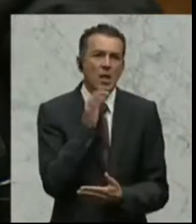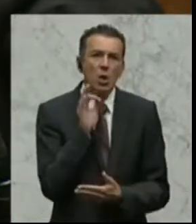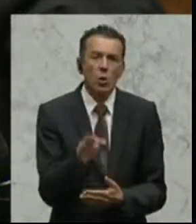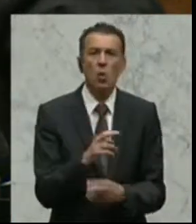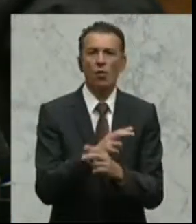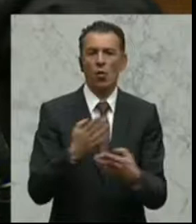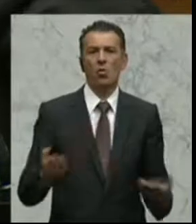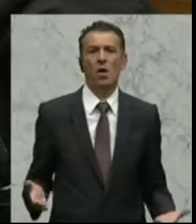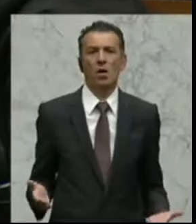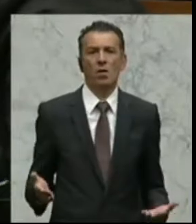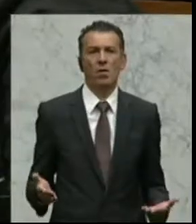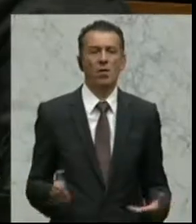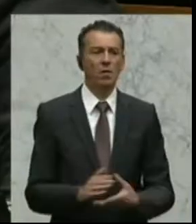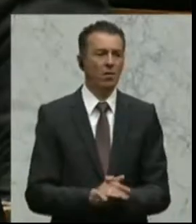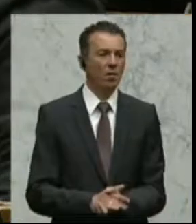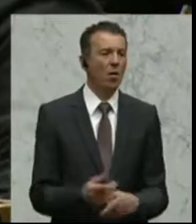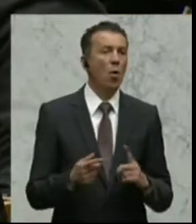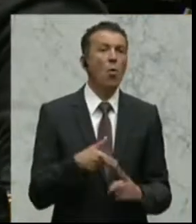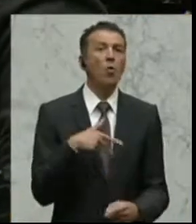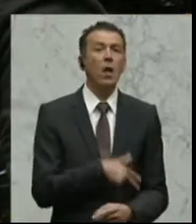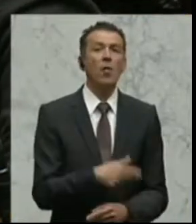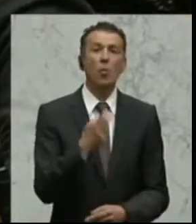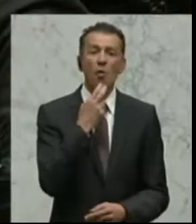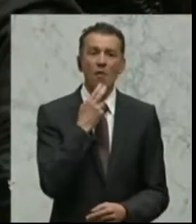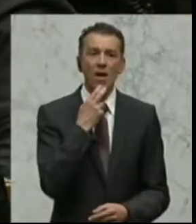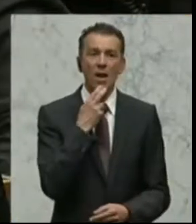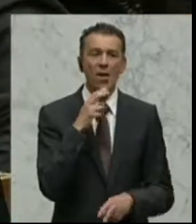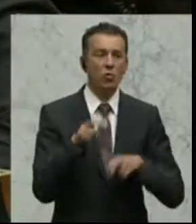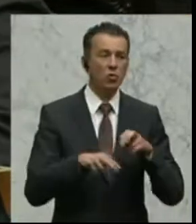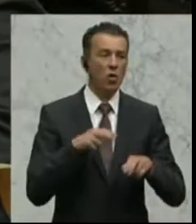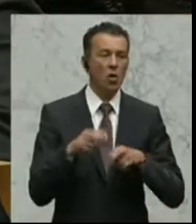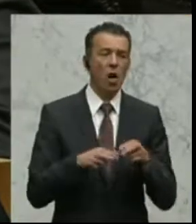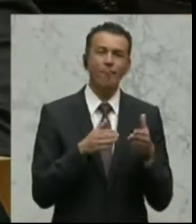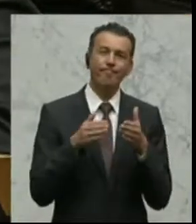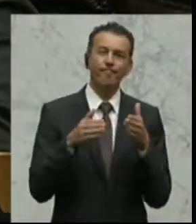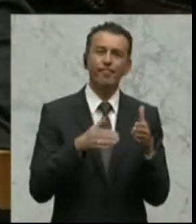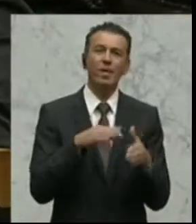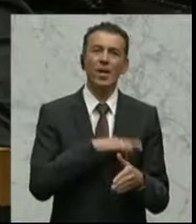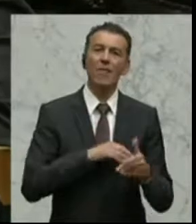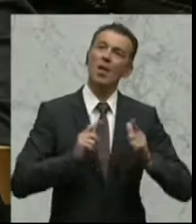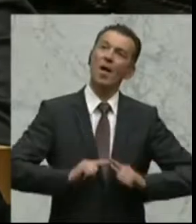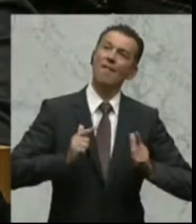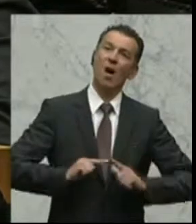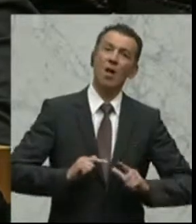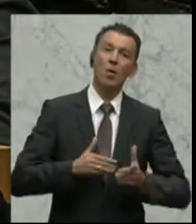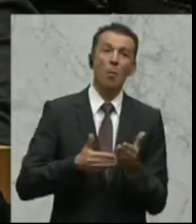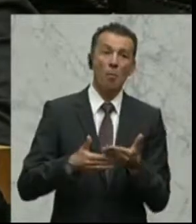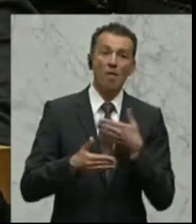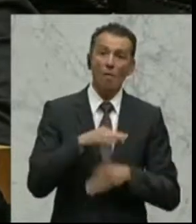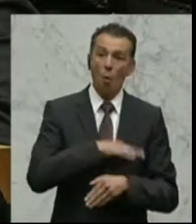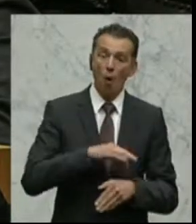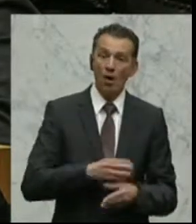Und die SPÖ will die Steuer an die Gewinnerwartung ausrichten. Noch bevor irgendein Gewinn überhaupt hereinkommt beim